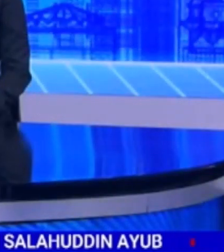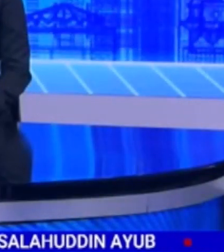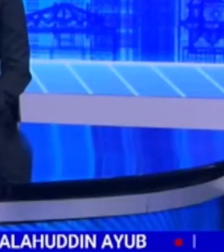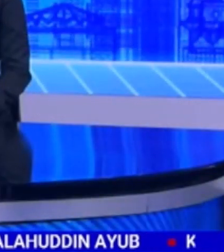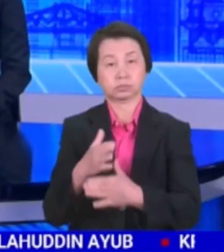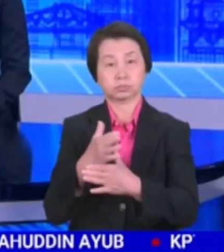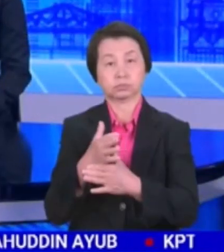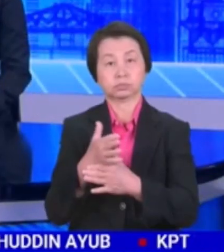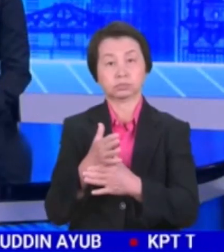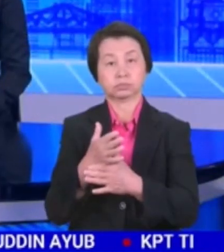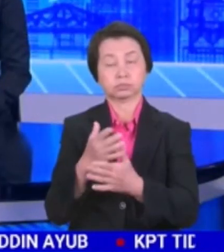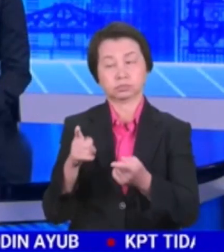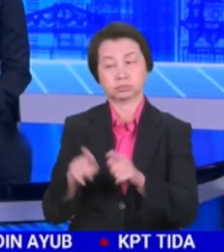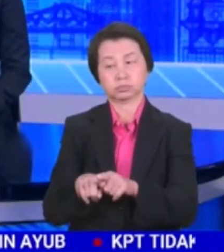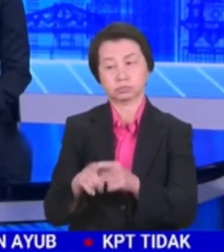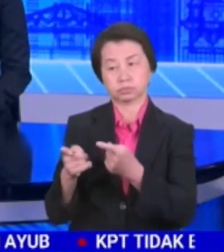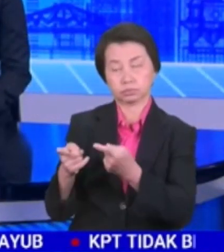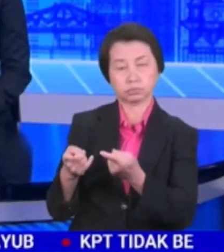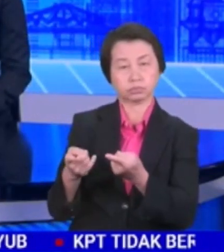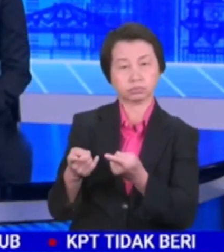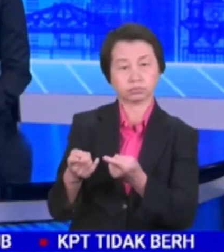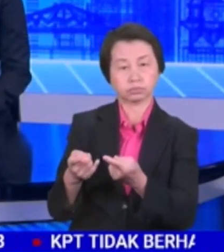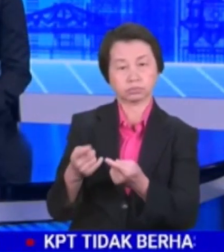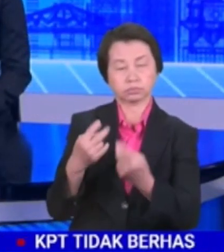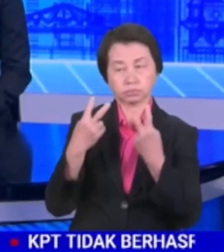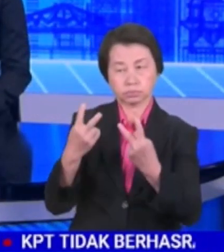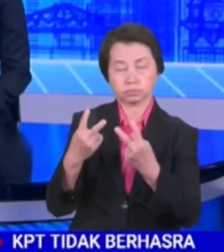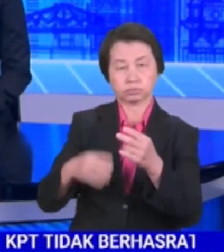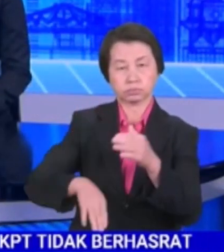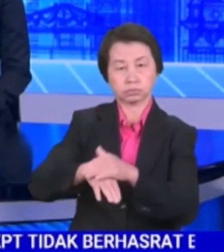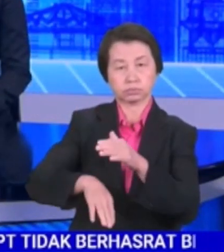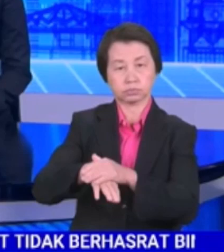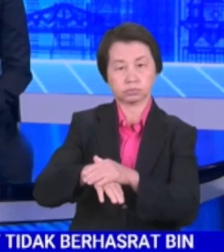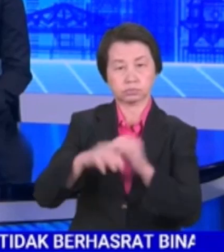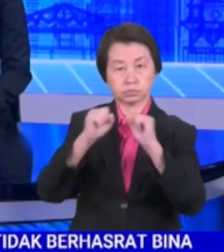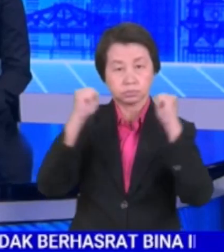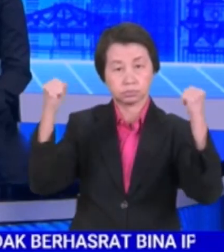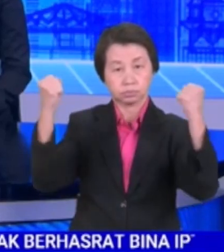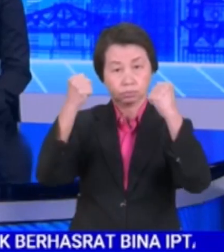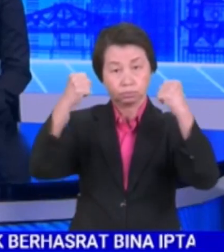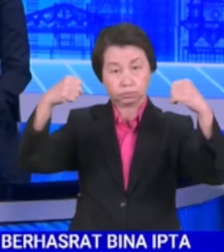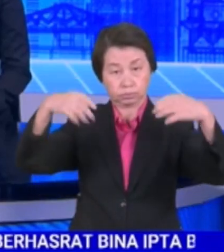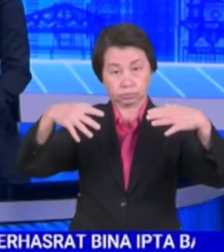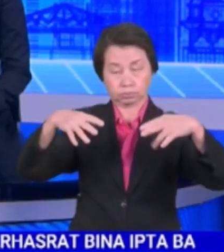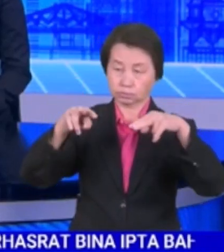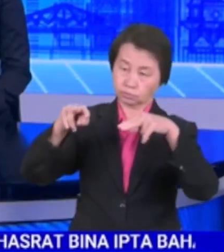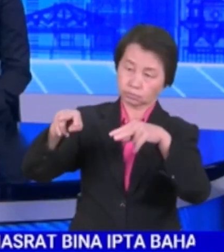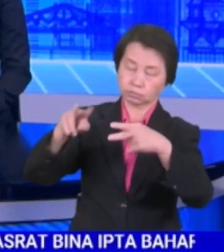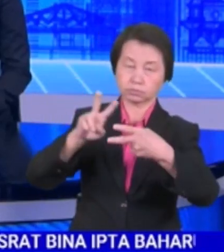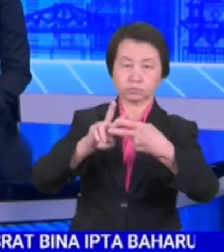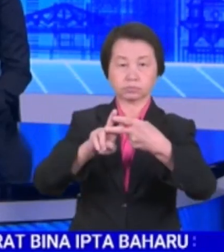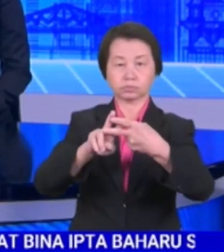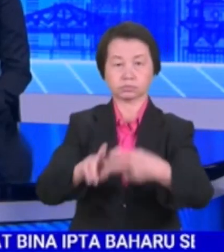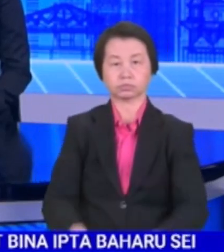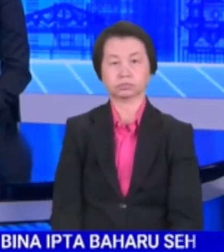ini kami kongsikan insiden yang berlaku ketika menonton perlawanan bola sepak di stadium. Ya, kita saksikan segmen